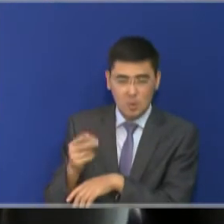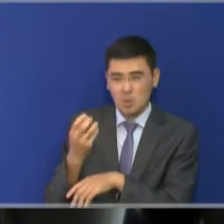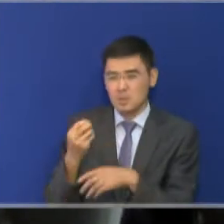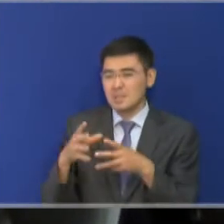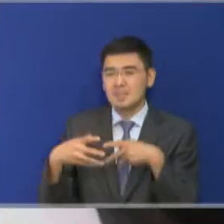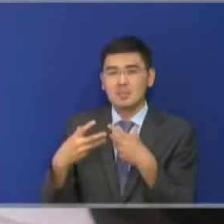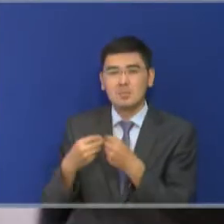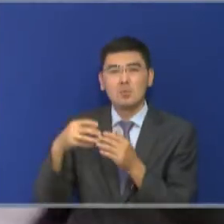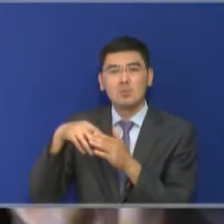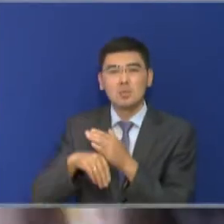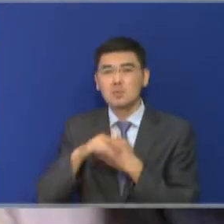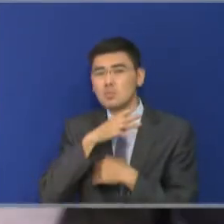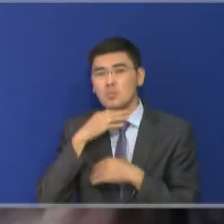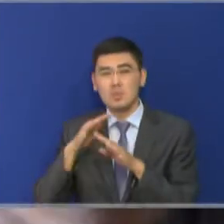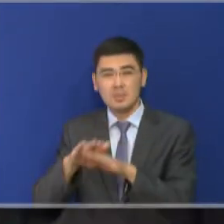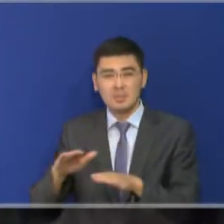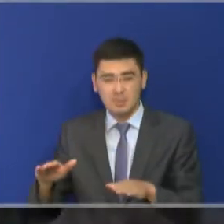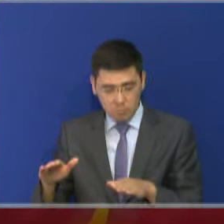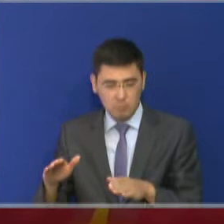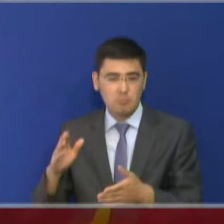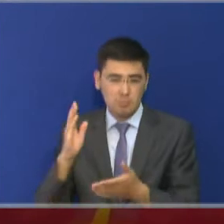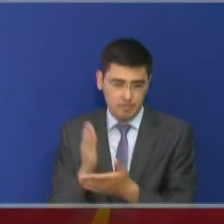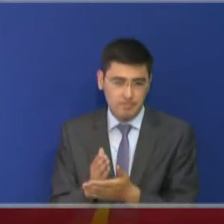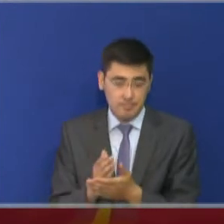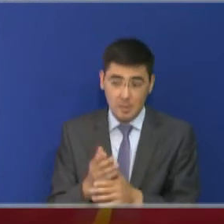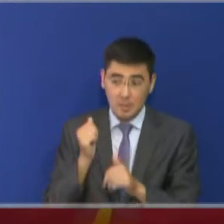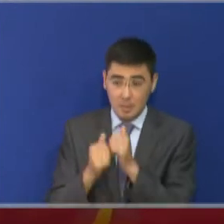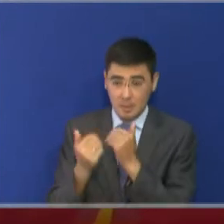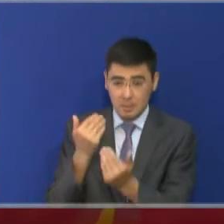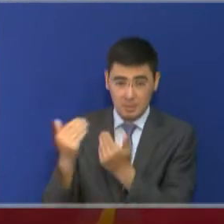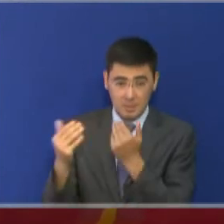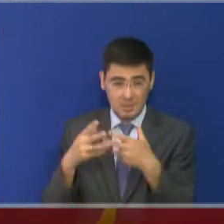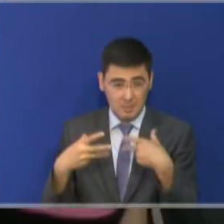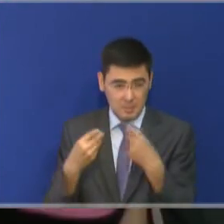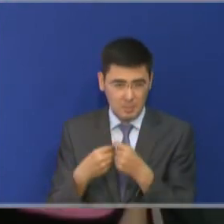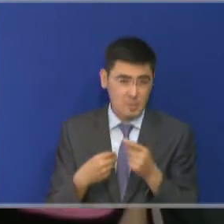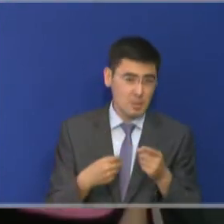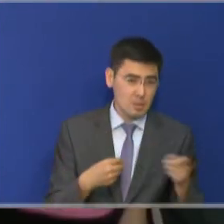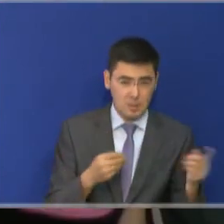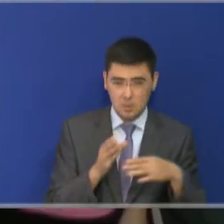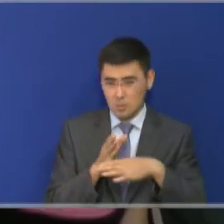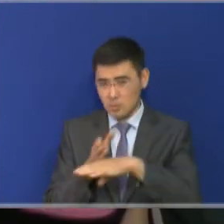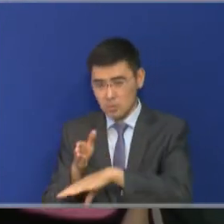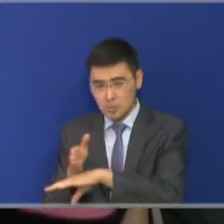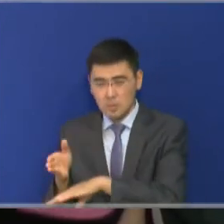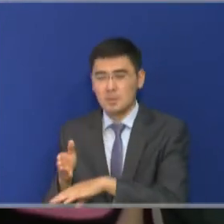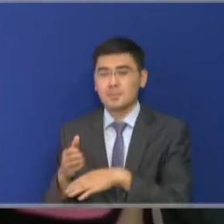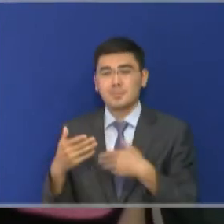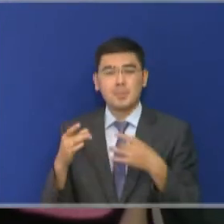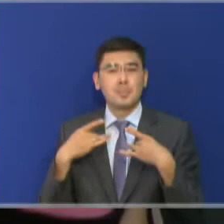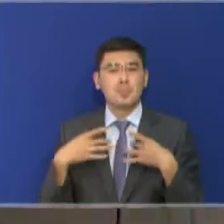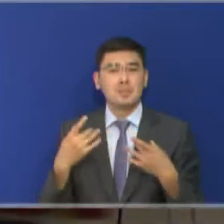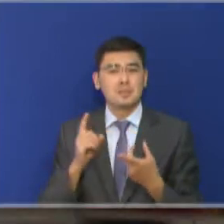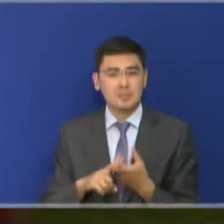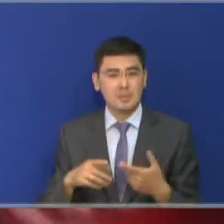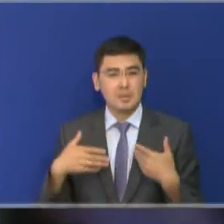отбасылар бар. Акция барысында қызметкерлер әр отбасында болып, балалар мен олардың ата-аналарын мерекемен құттықтап, ізгі тілектерін